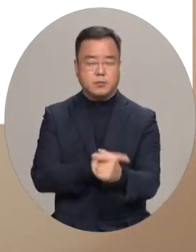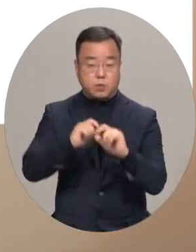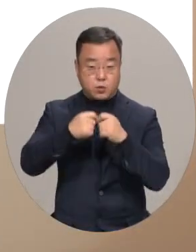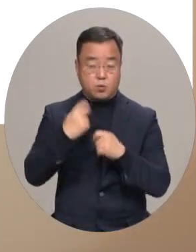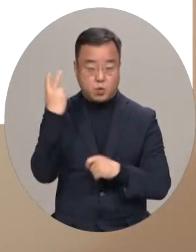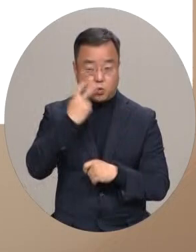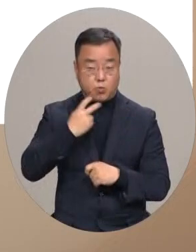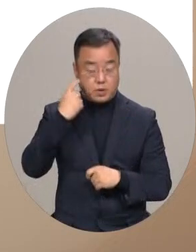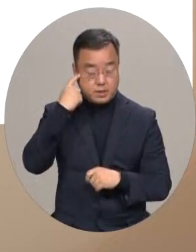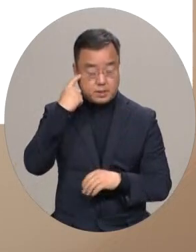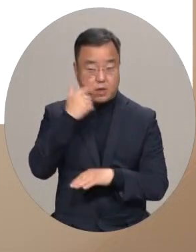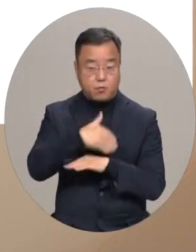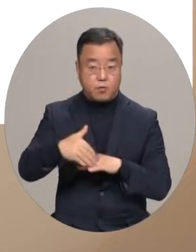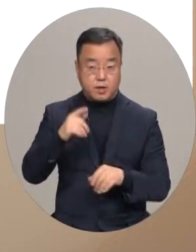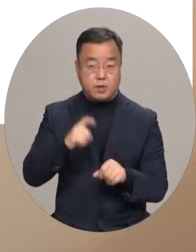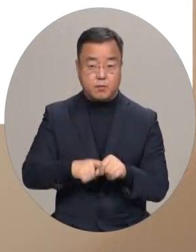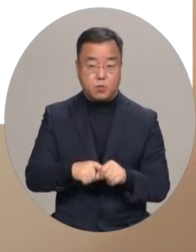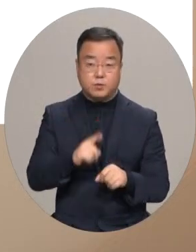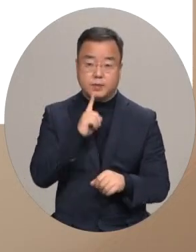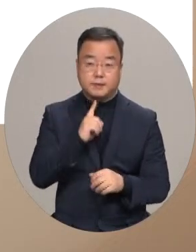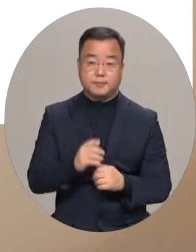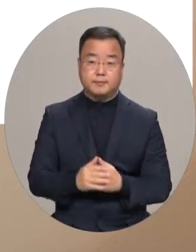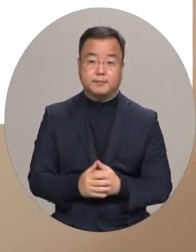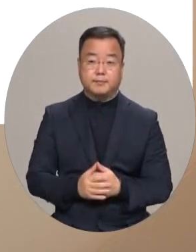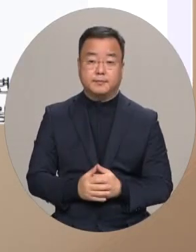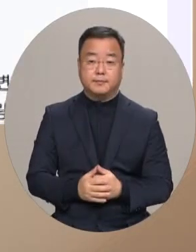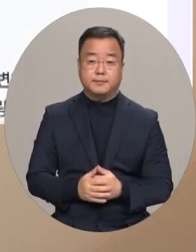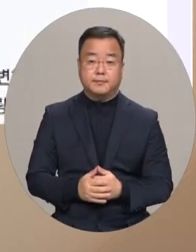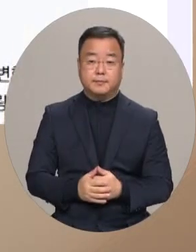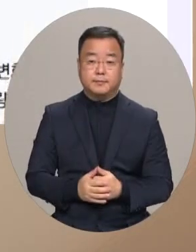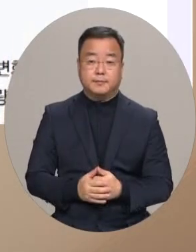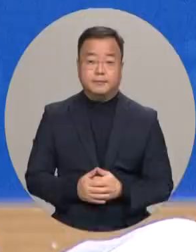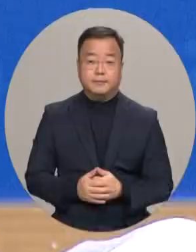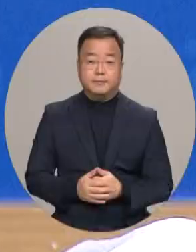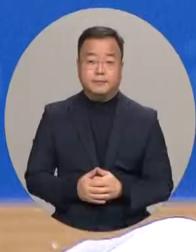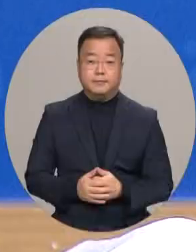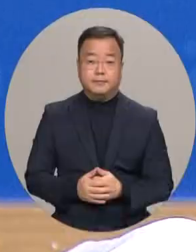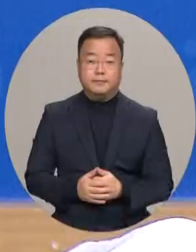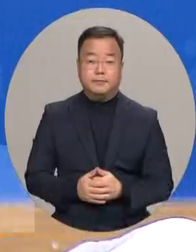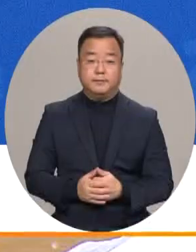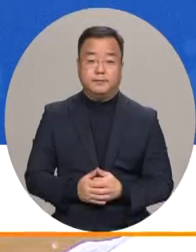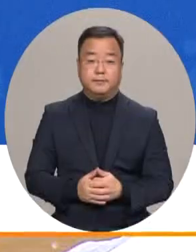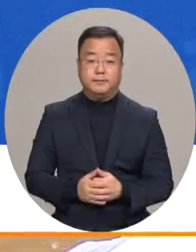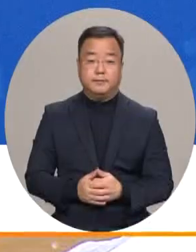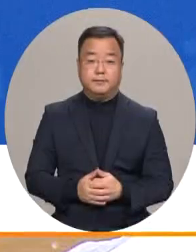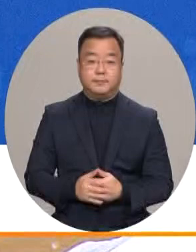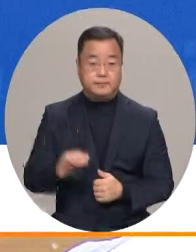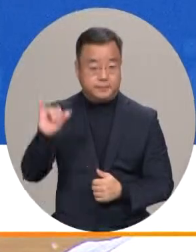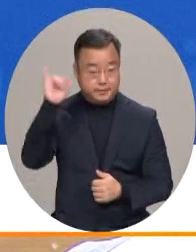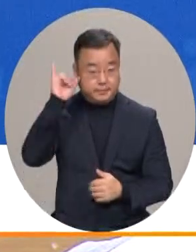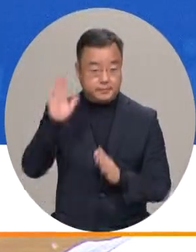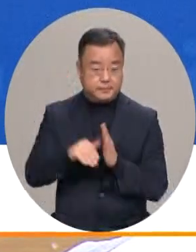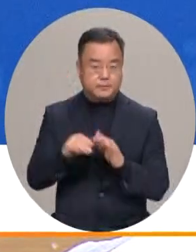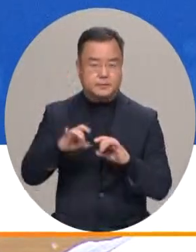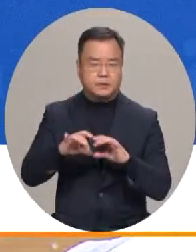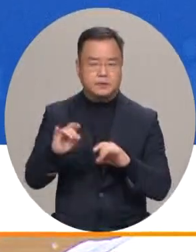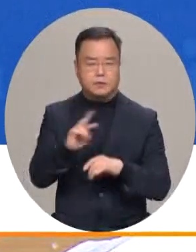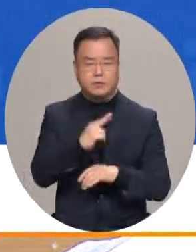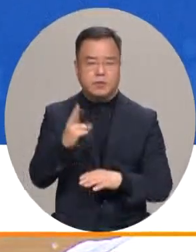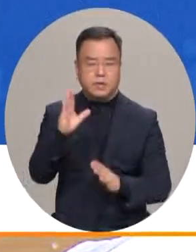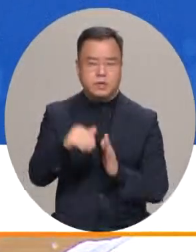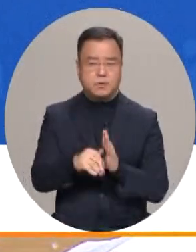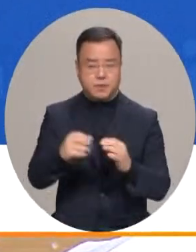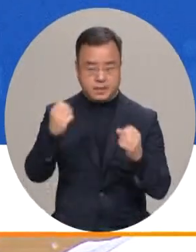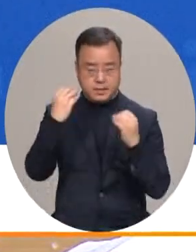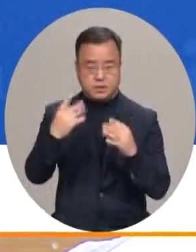조위한 서울교육감 이야기 직접 들어보겠습니다 인공지능 시대 디지털 대전환의 시기에는 새로운